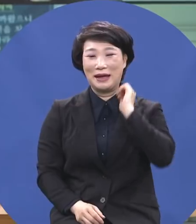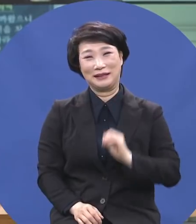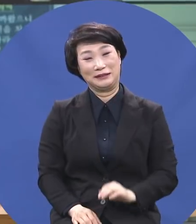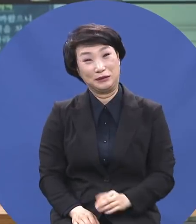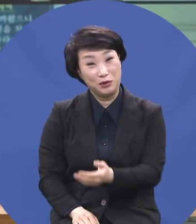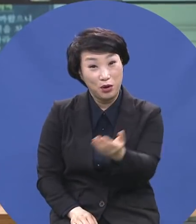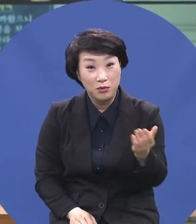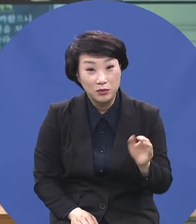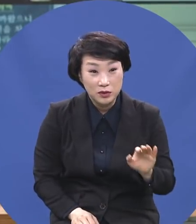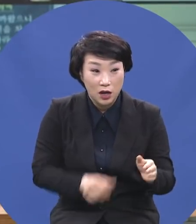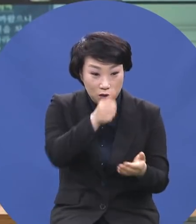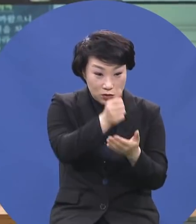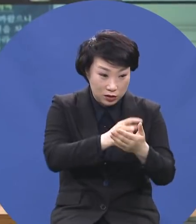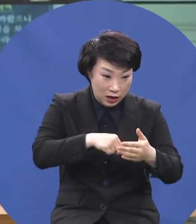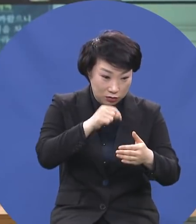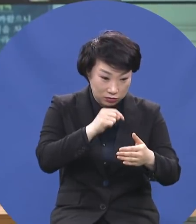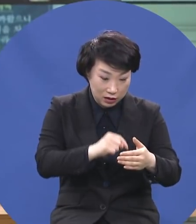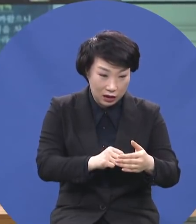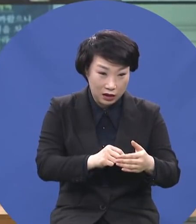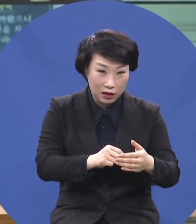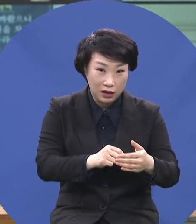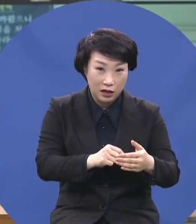주 아래서